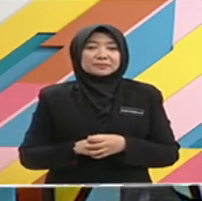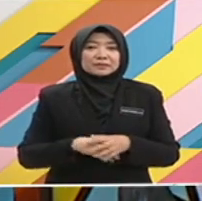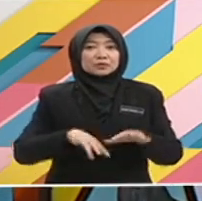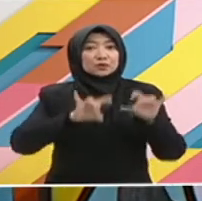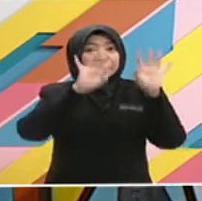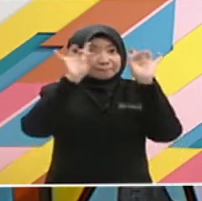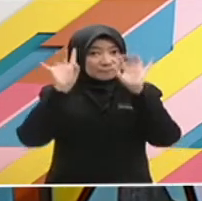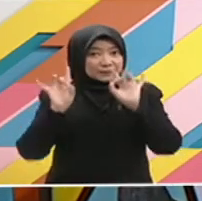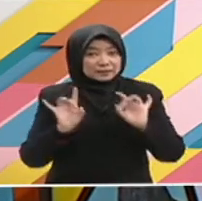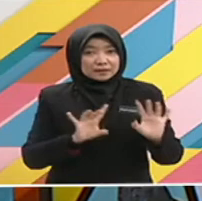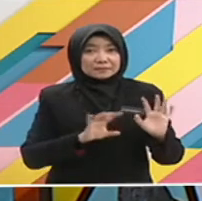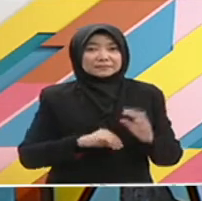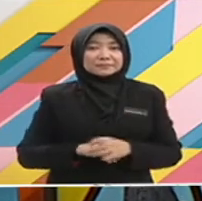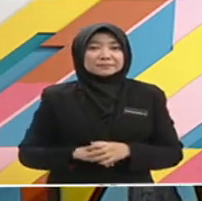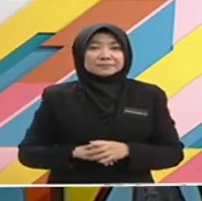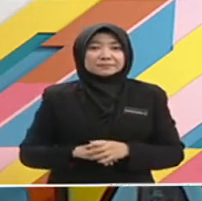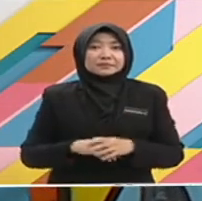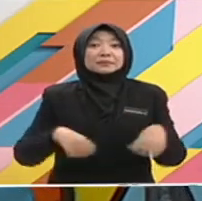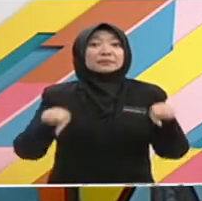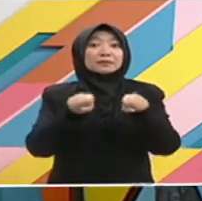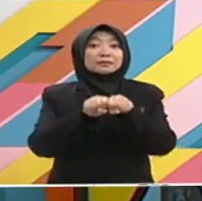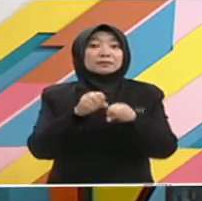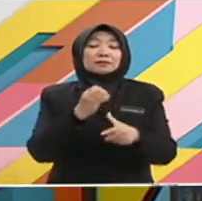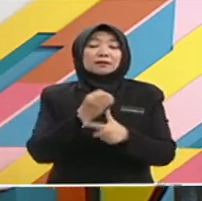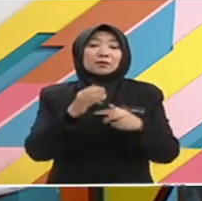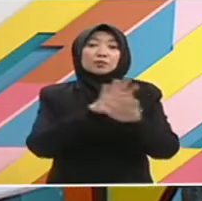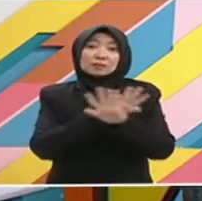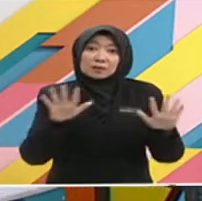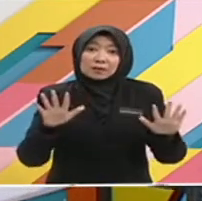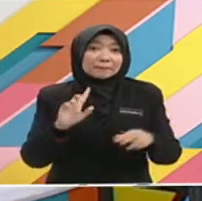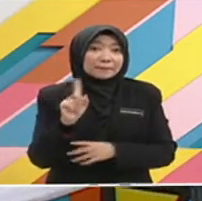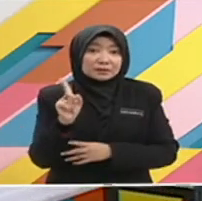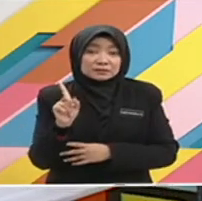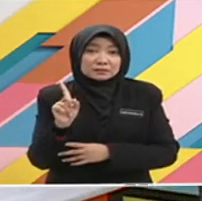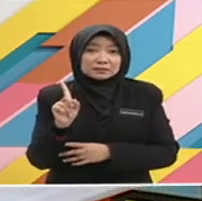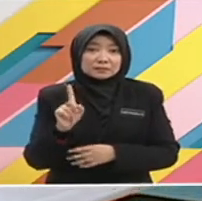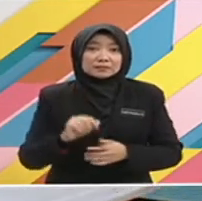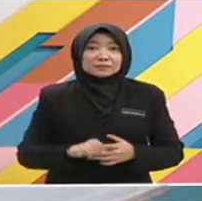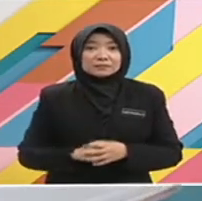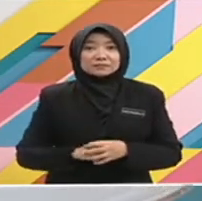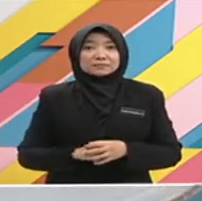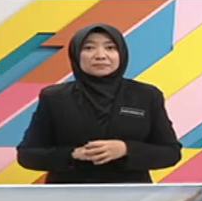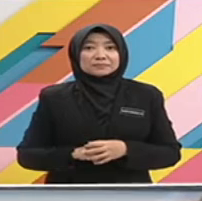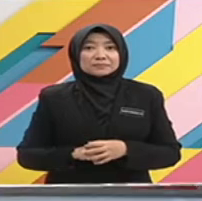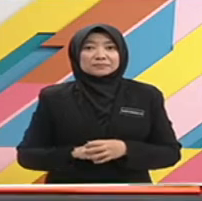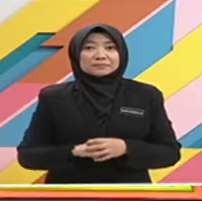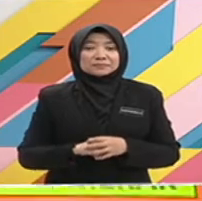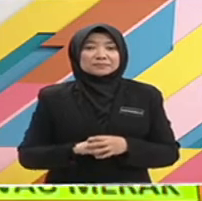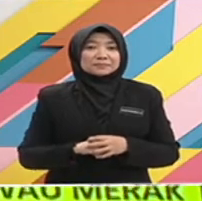bintang-bintang yang macam ni. Okay. Bentuk tu simetri ke tidak simetri, Mira? Yang ini, kalau bahagi dua, simetri